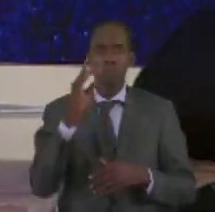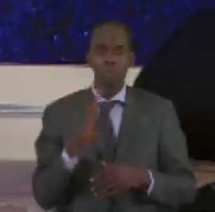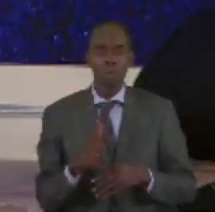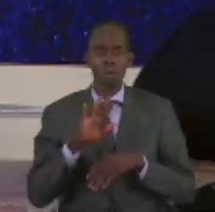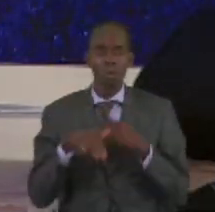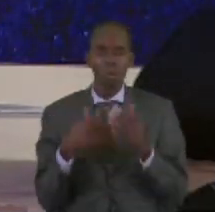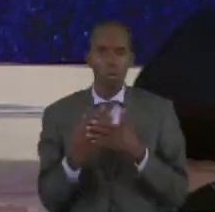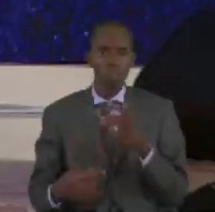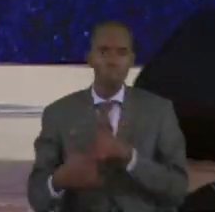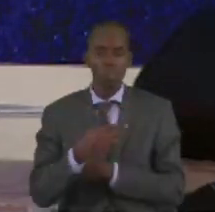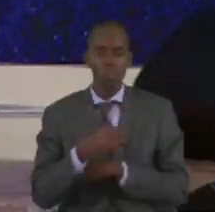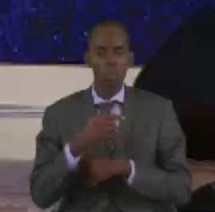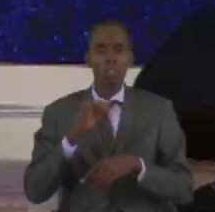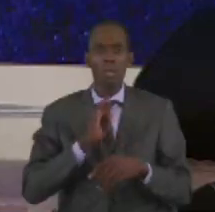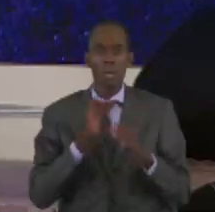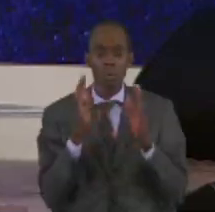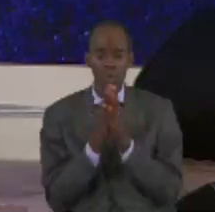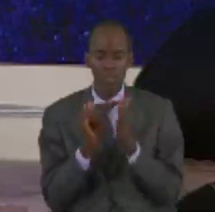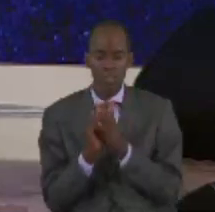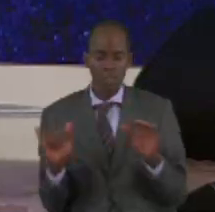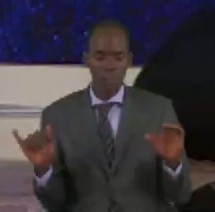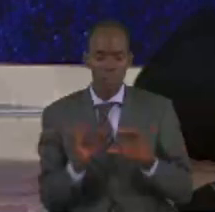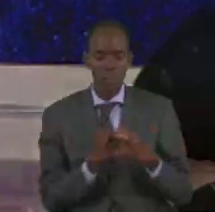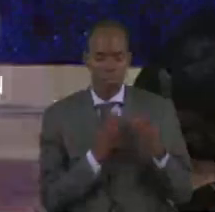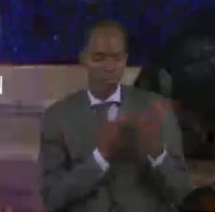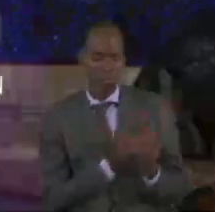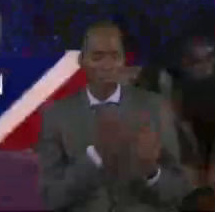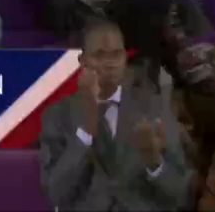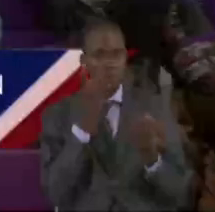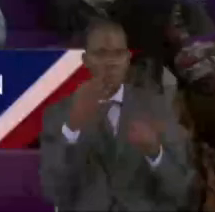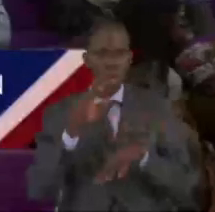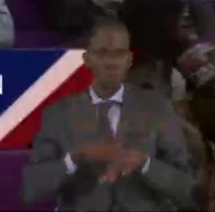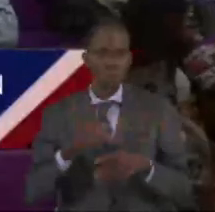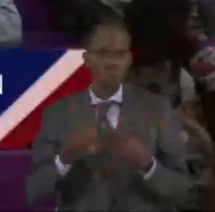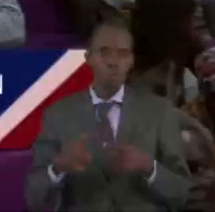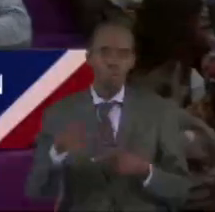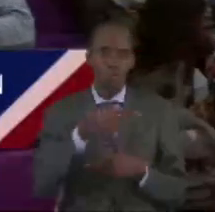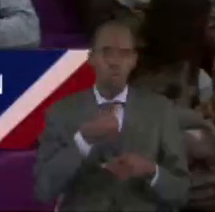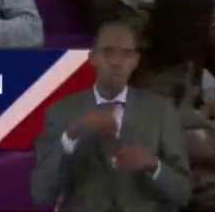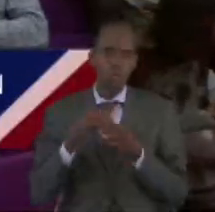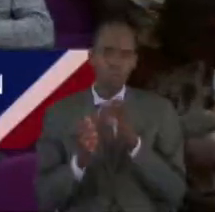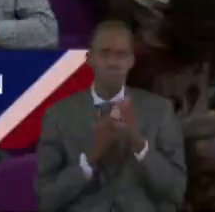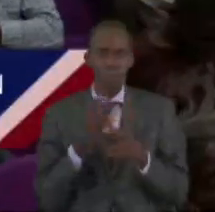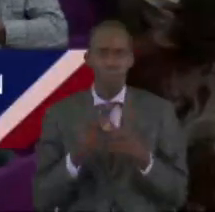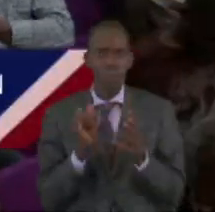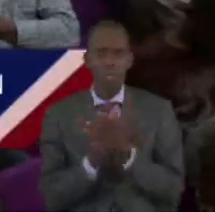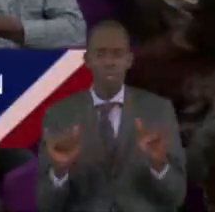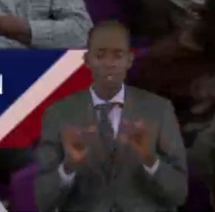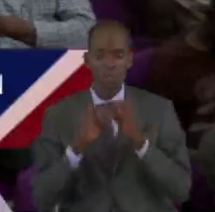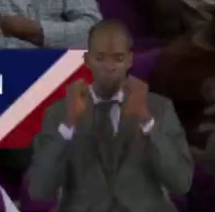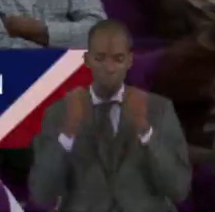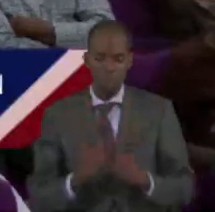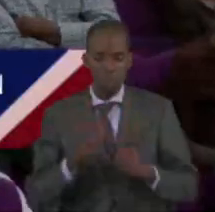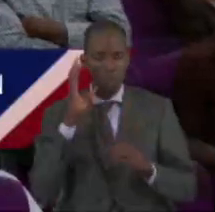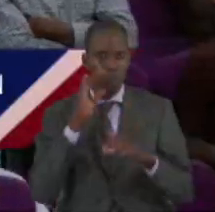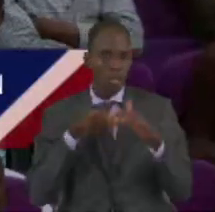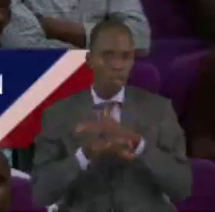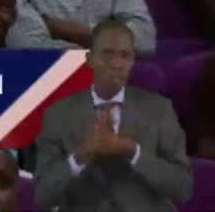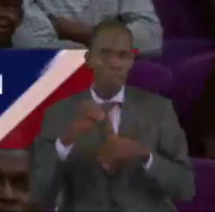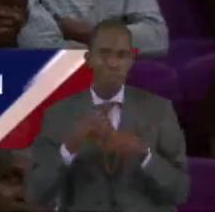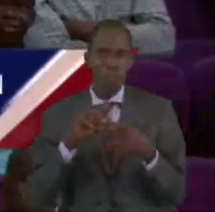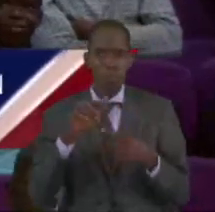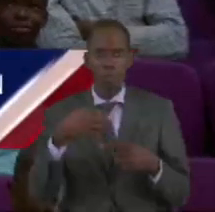moment. Je prie que le même courage vienne à chacun de nous, que la même puissance soit accordée à